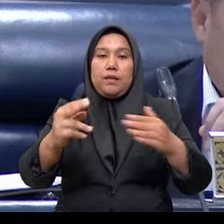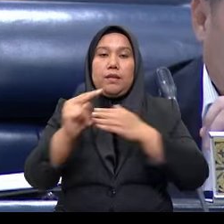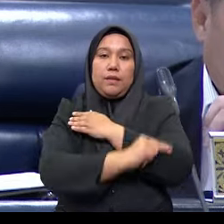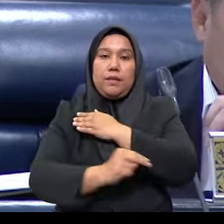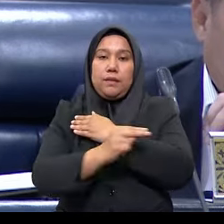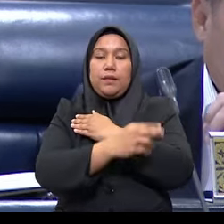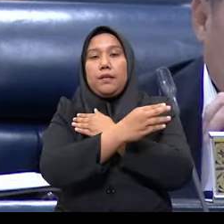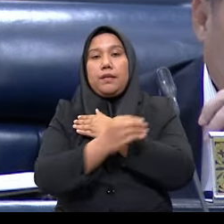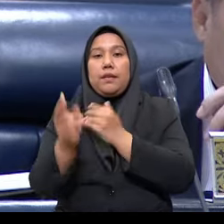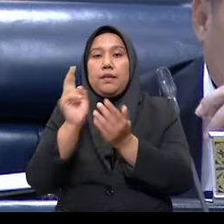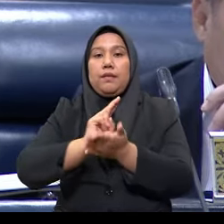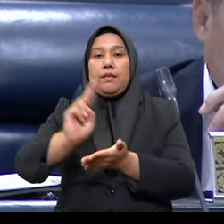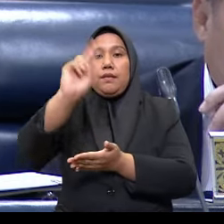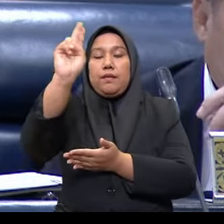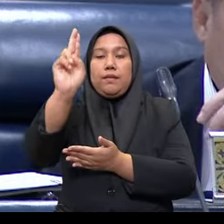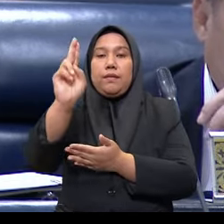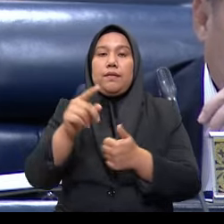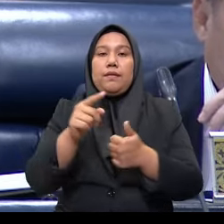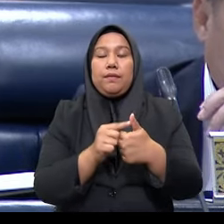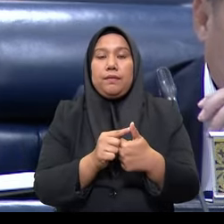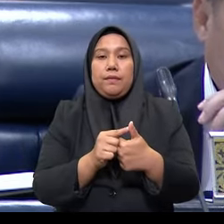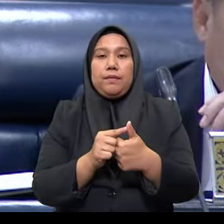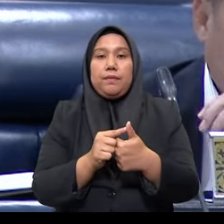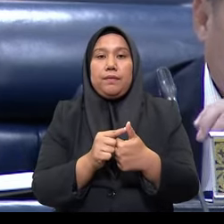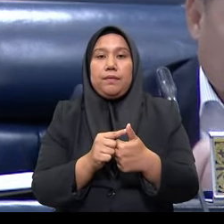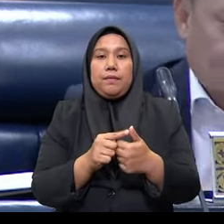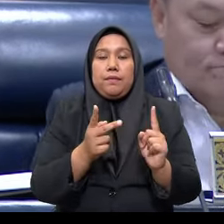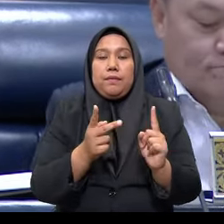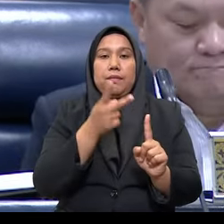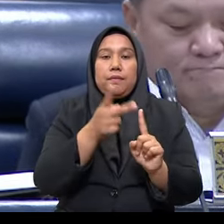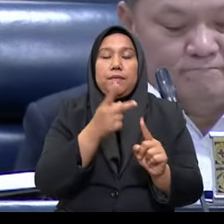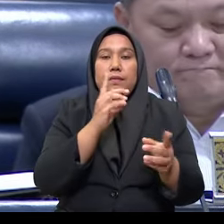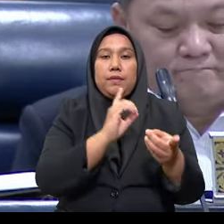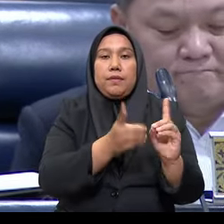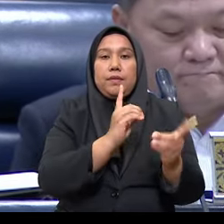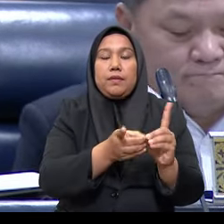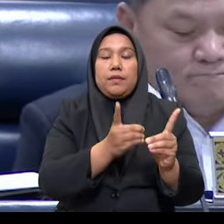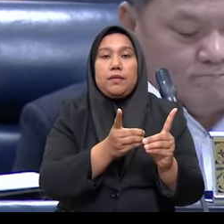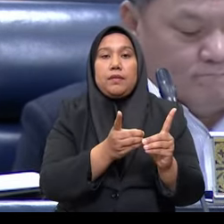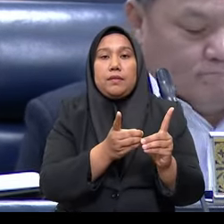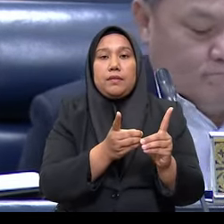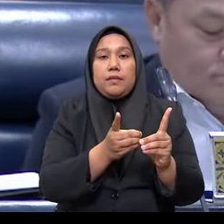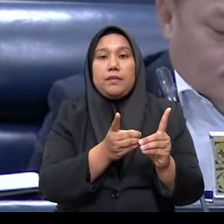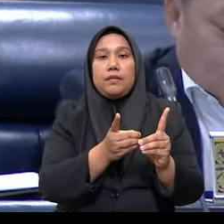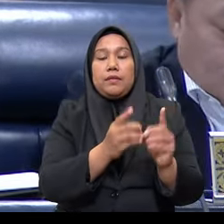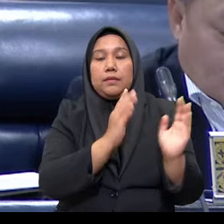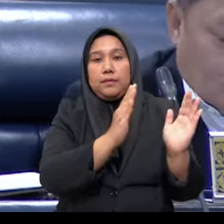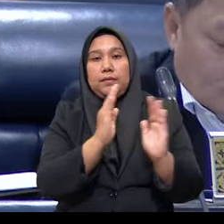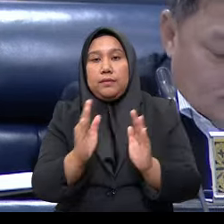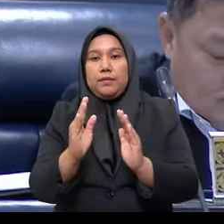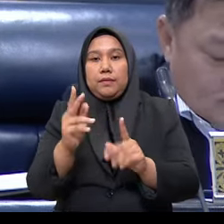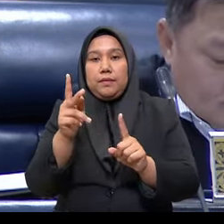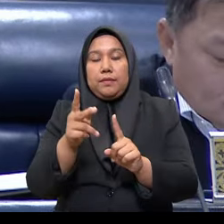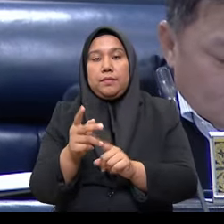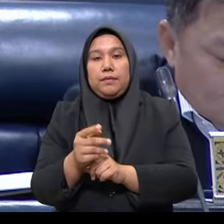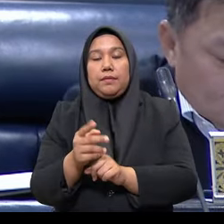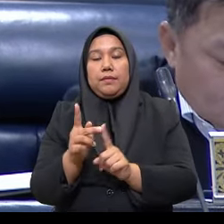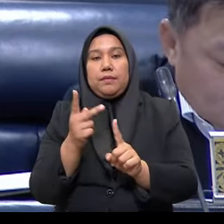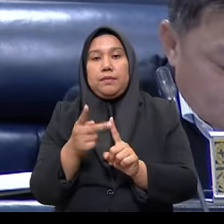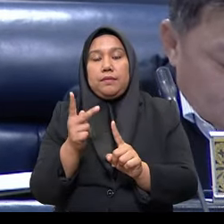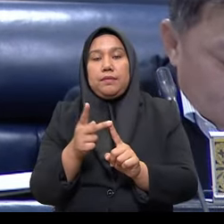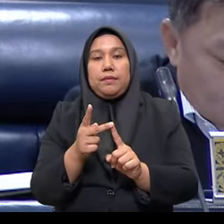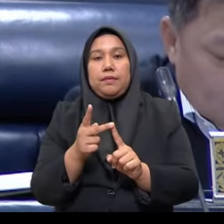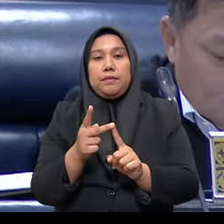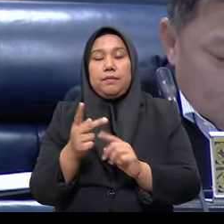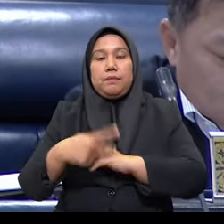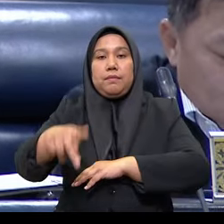universiti, iaitu 1. Penang Islamic Digital Library di Pulau Pinang, Padang Tembak